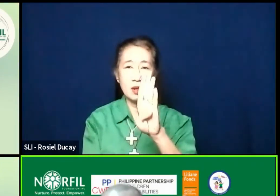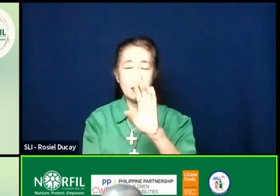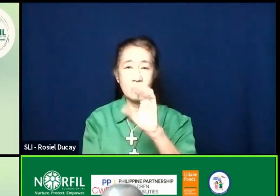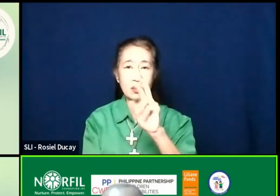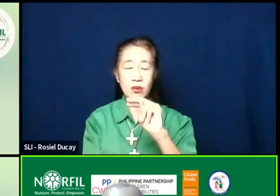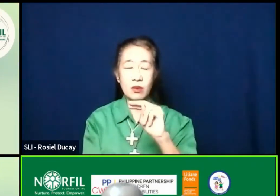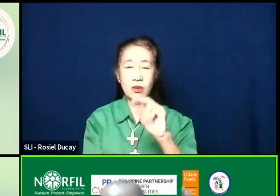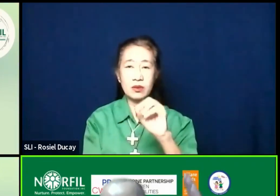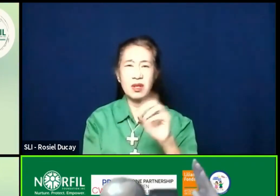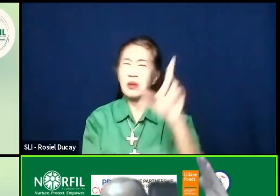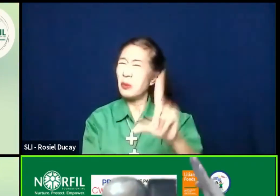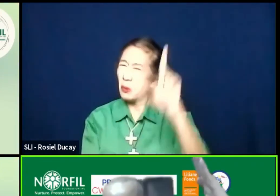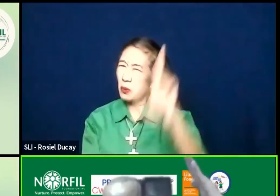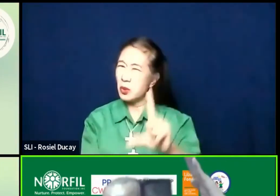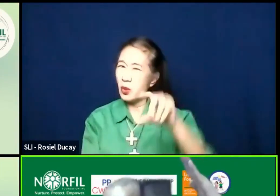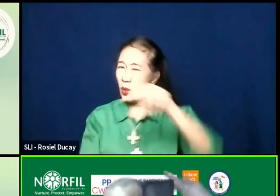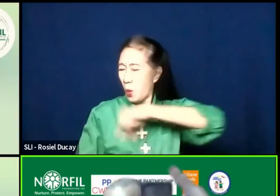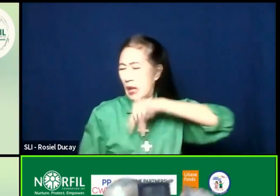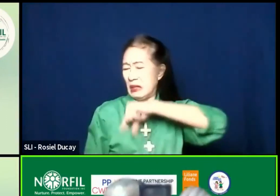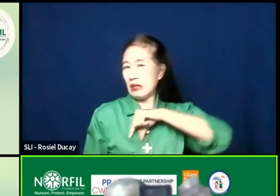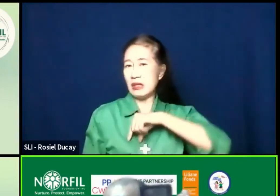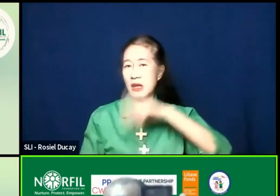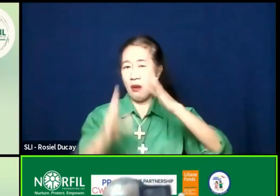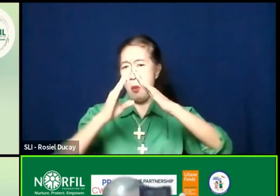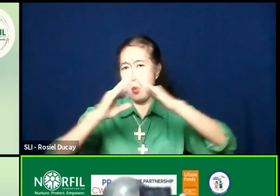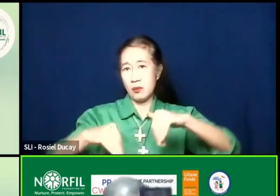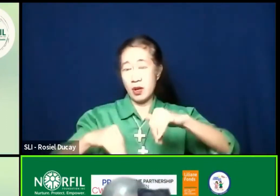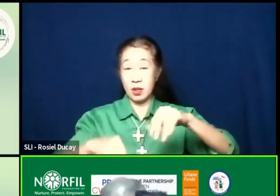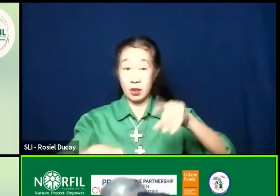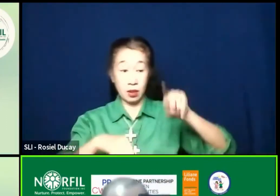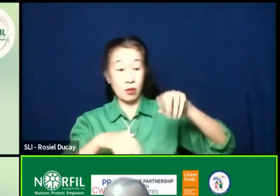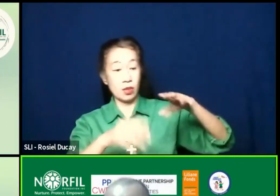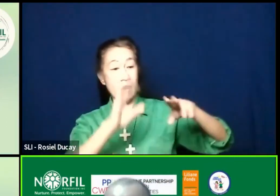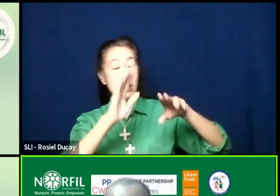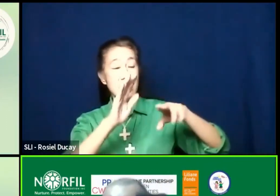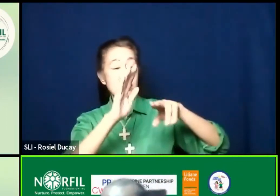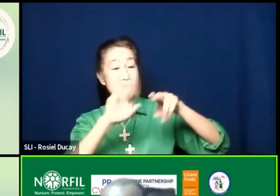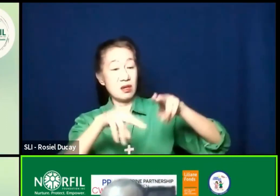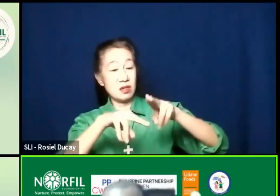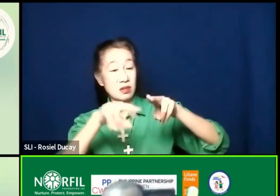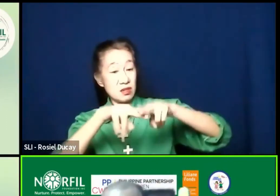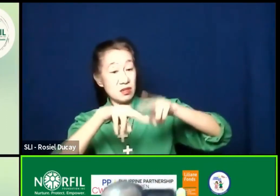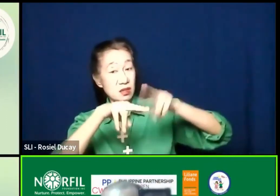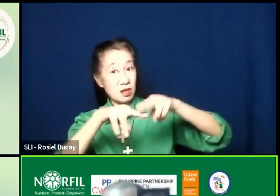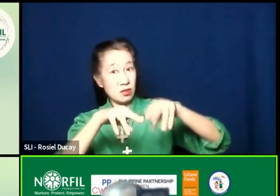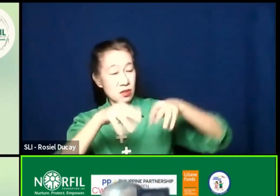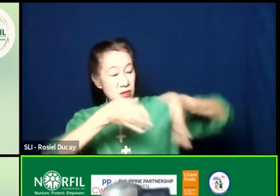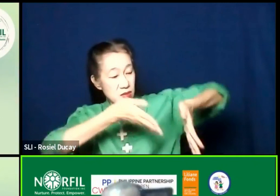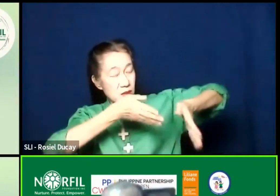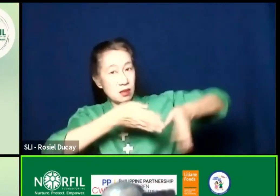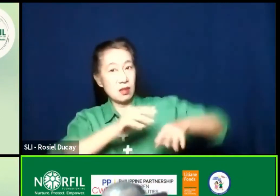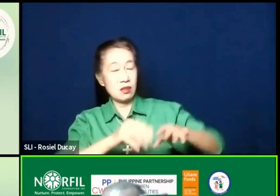substandard pala. Okay? So nag-collapse, dito ka nakaupo So ito yung lamesa, ikaw ito,